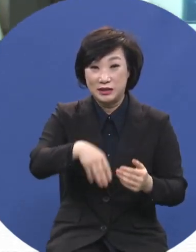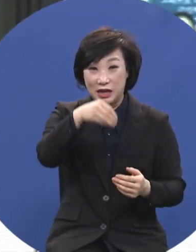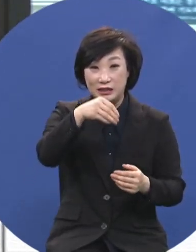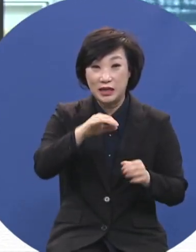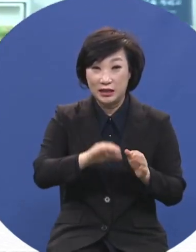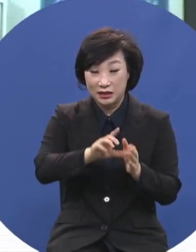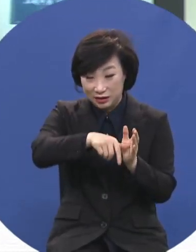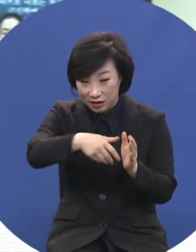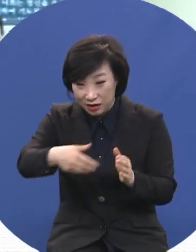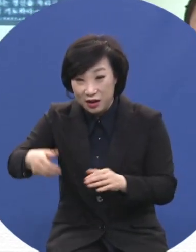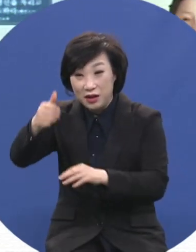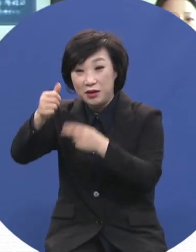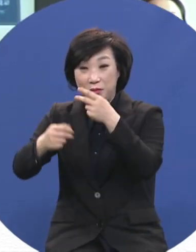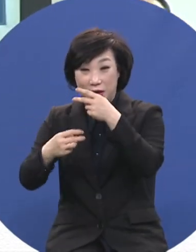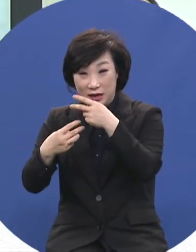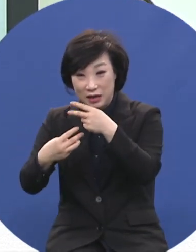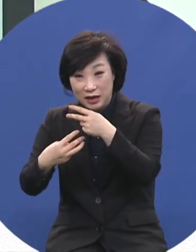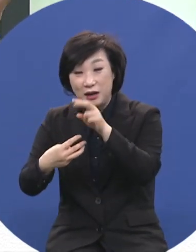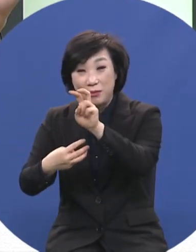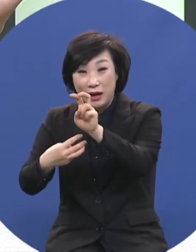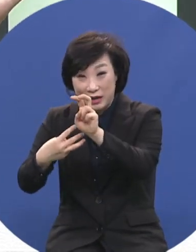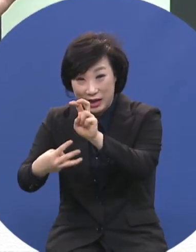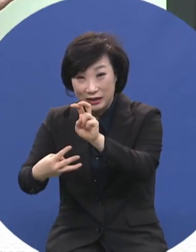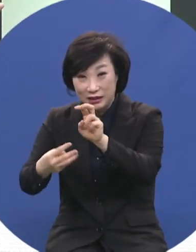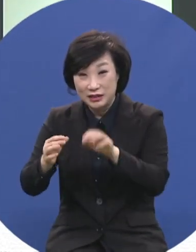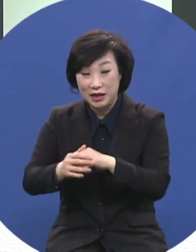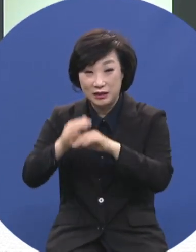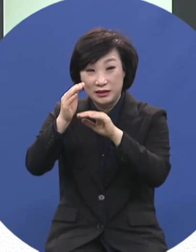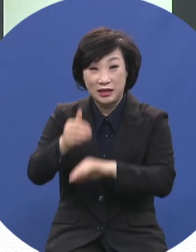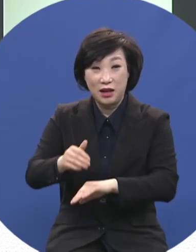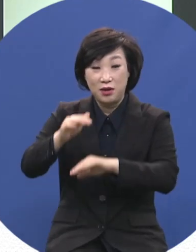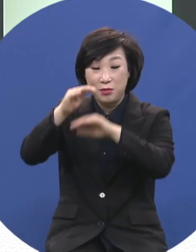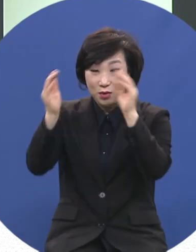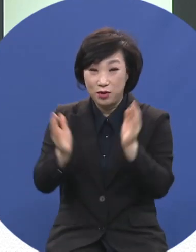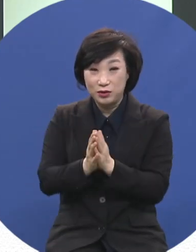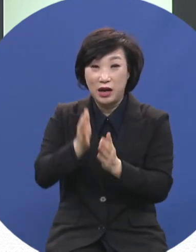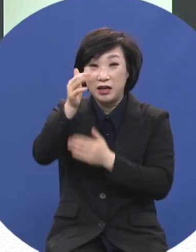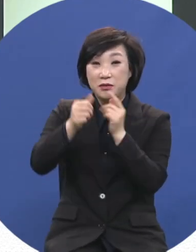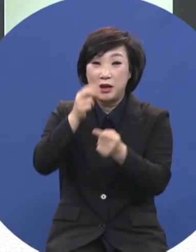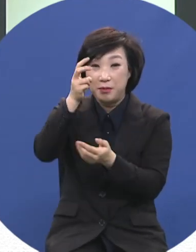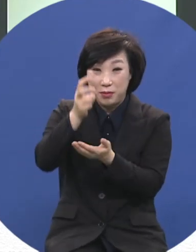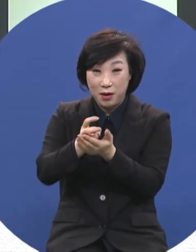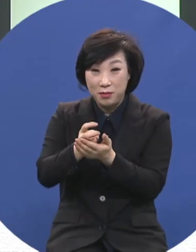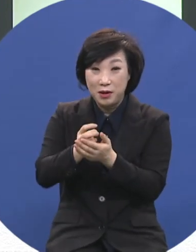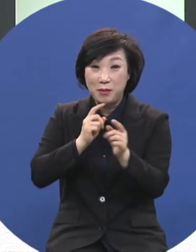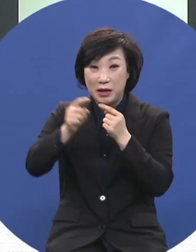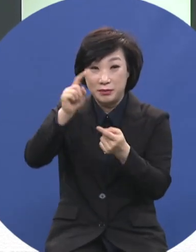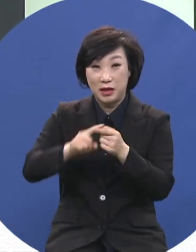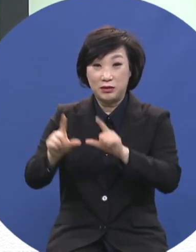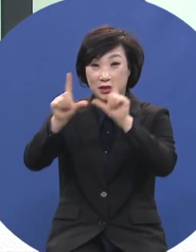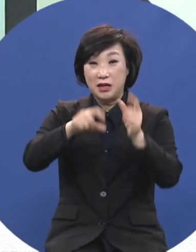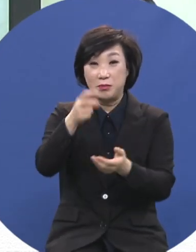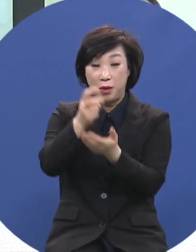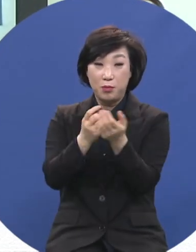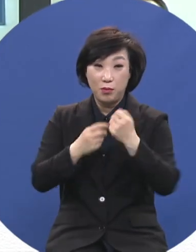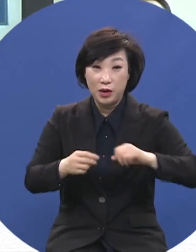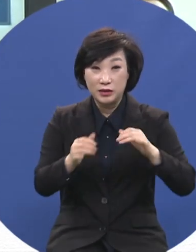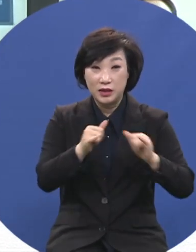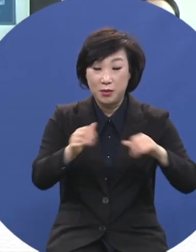창세기서부터 말라기까지 하나님의 질서를 말씀대로 사는 질서를 파괴한 자들이